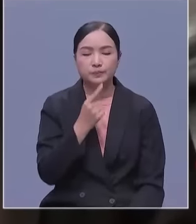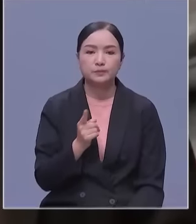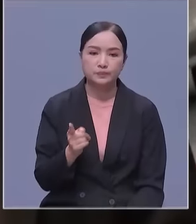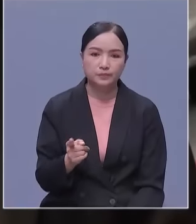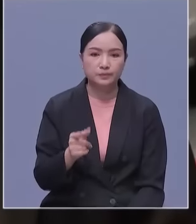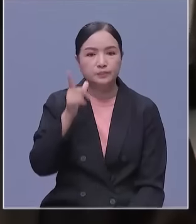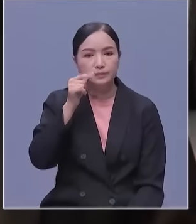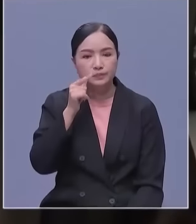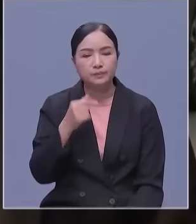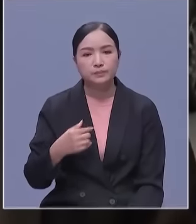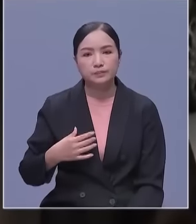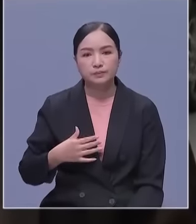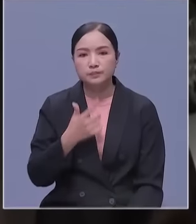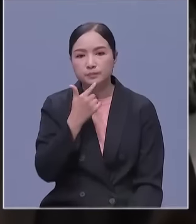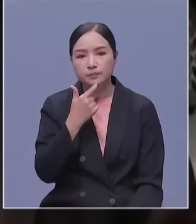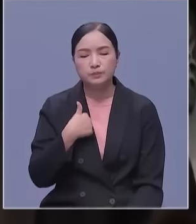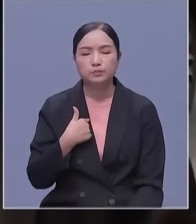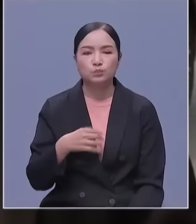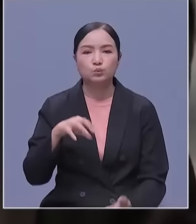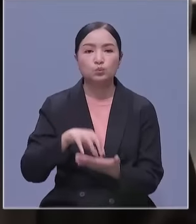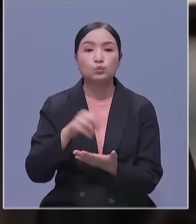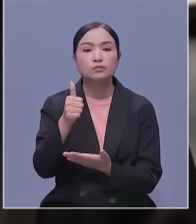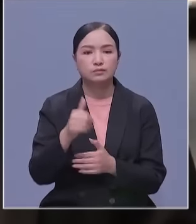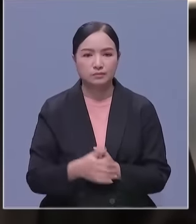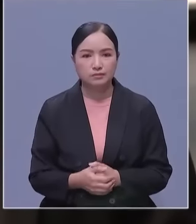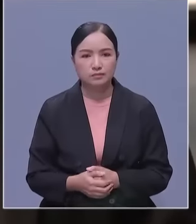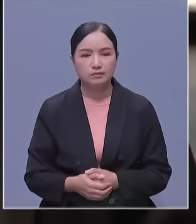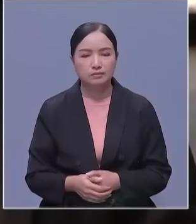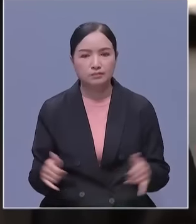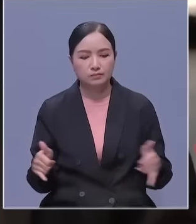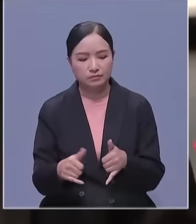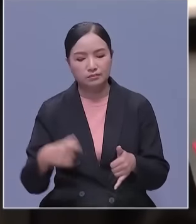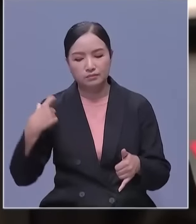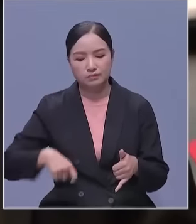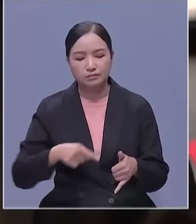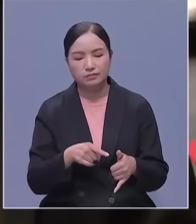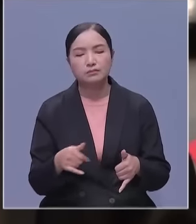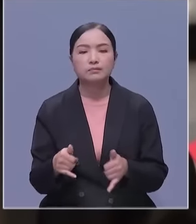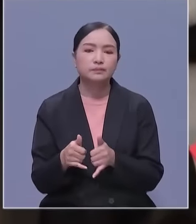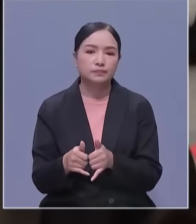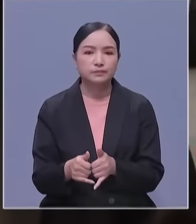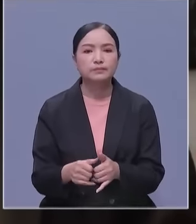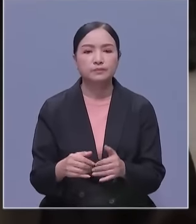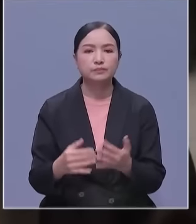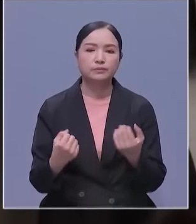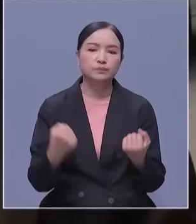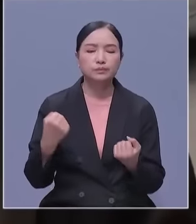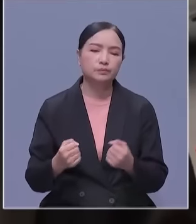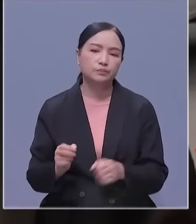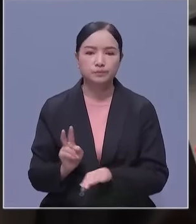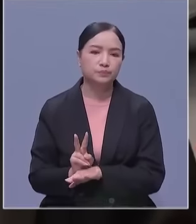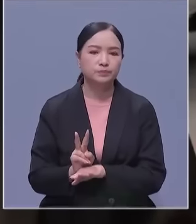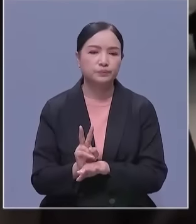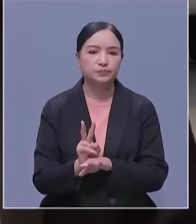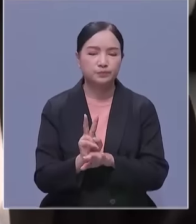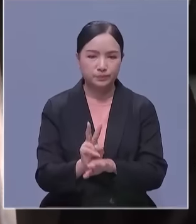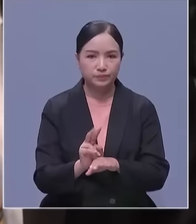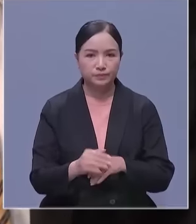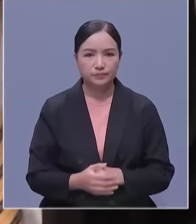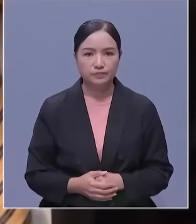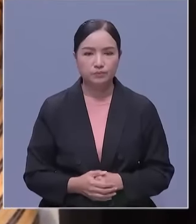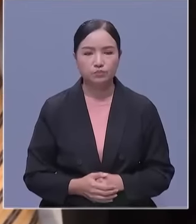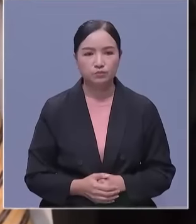คุณแม่ก็บอกว่าเป็นสีนำโชคพร้อมกับทนายนำโชคโดยบอกว่าวันนี้มีคนขับรถพามาแต่